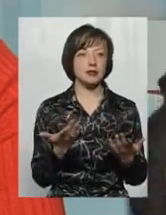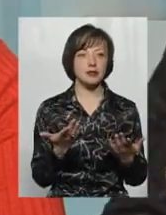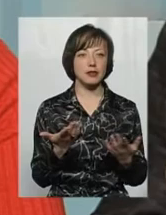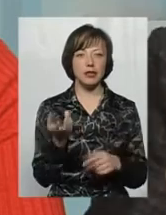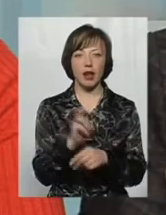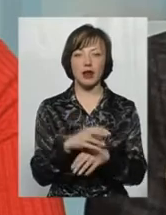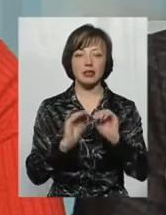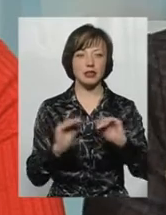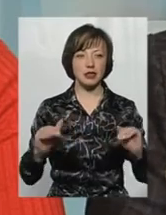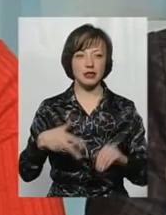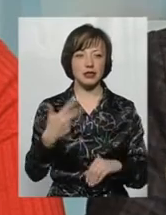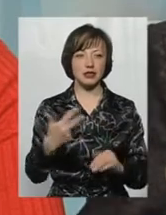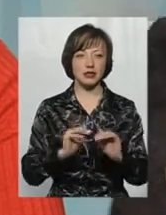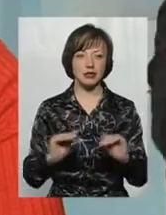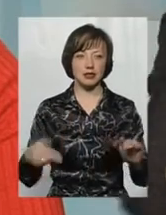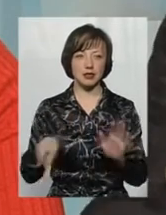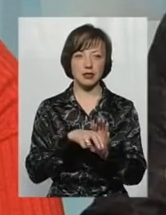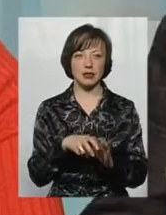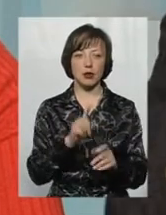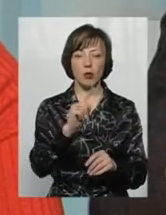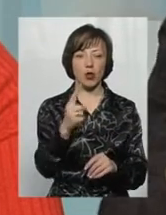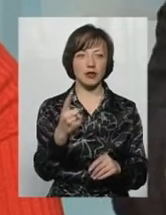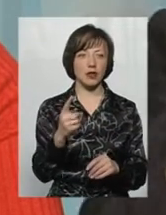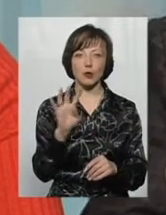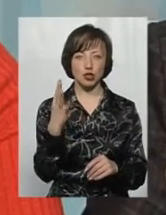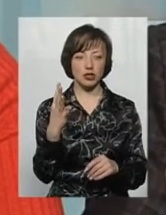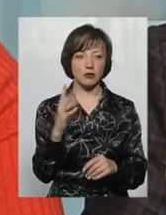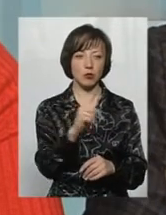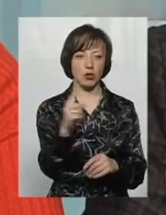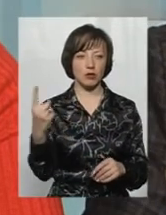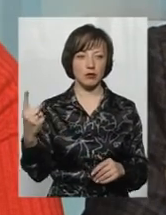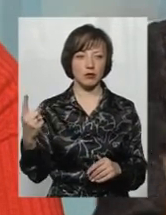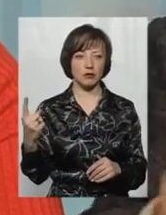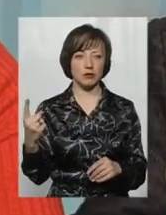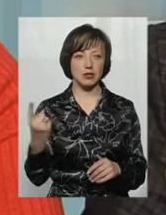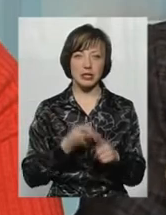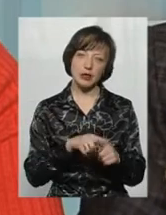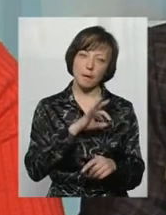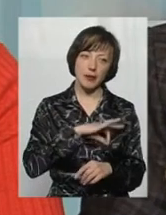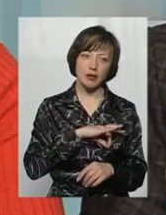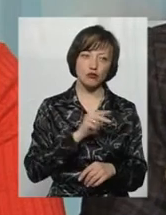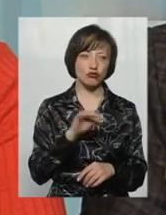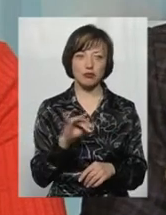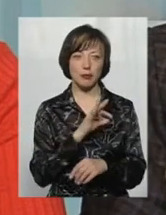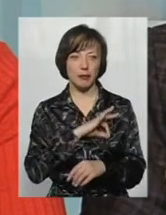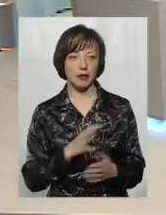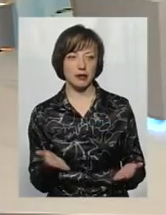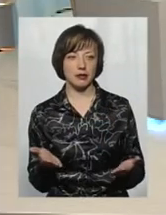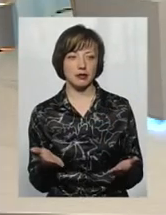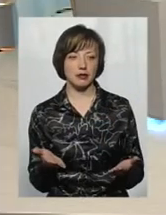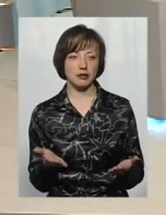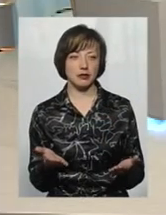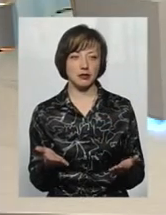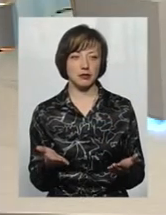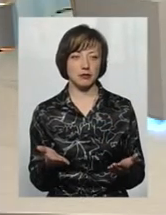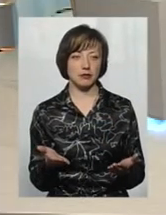дітей, 30 дітей зайшло. І заплатили кожен по гривні. Не по 4, а по гривні. Це пільги чи не пільги? А як вони по гривні